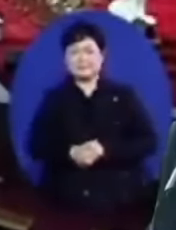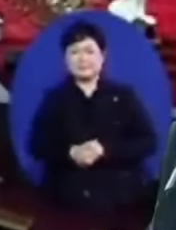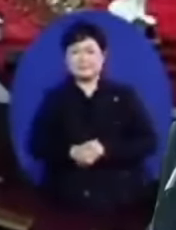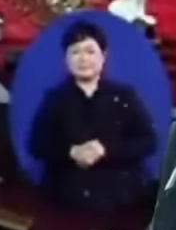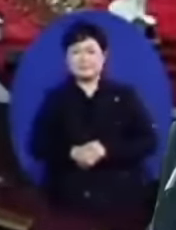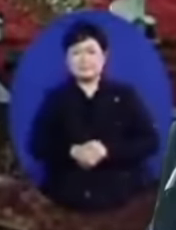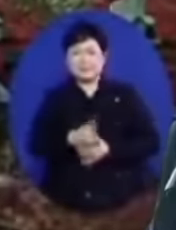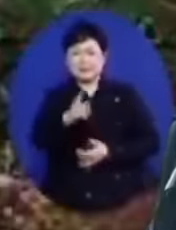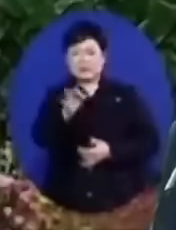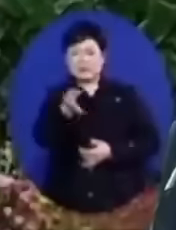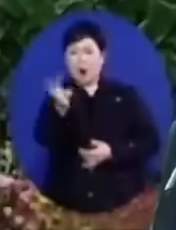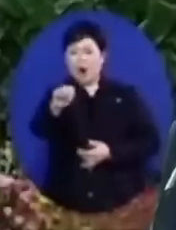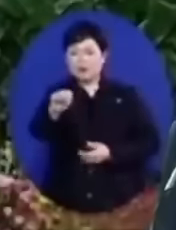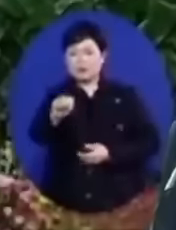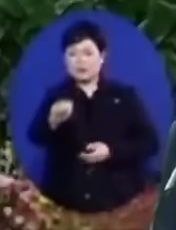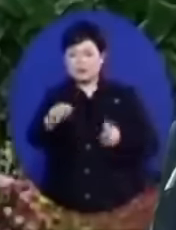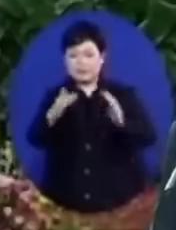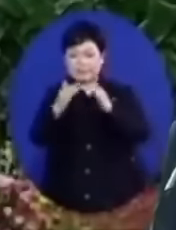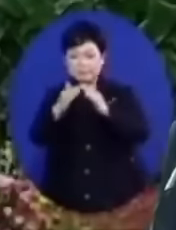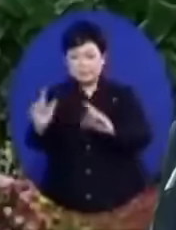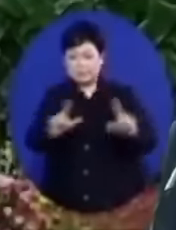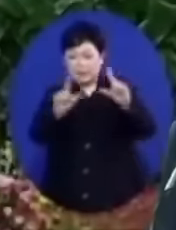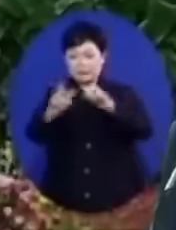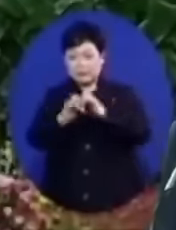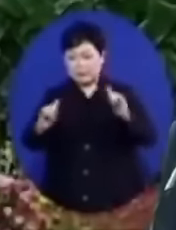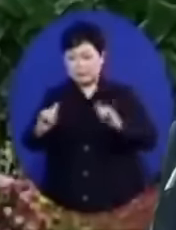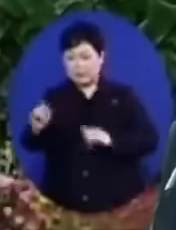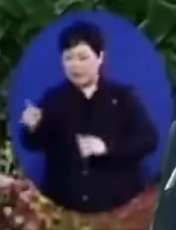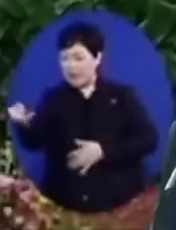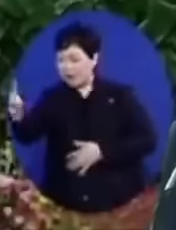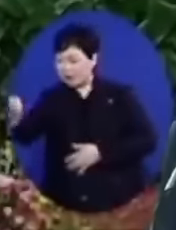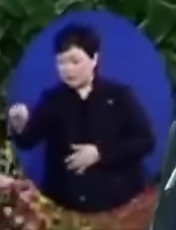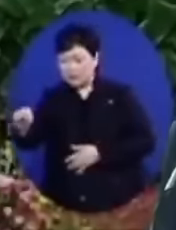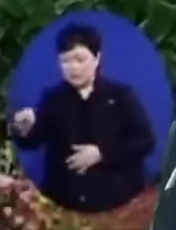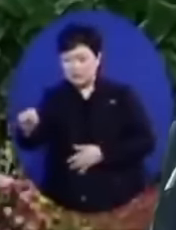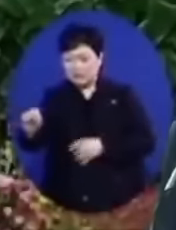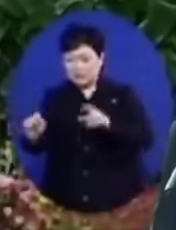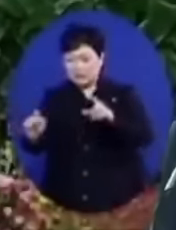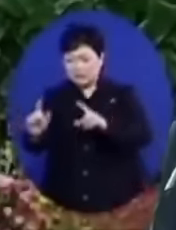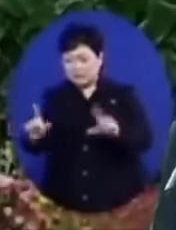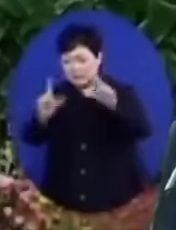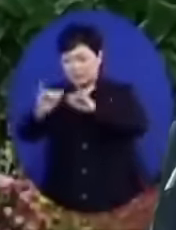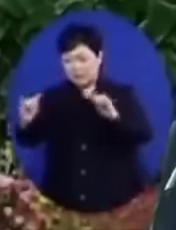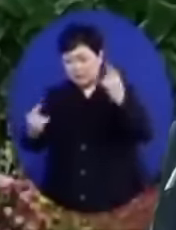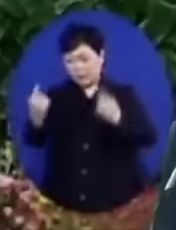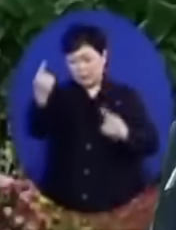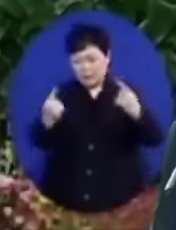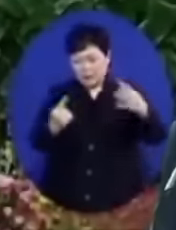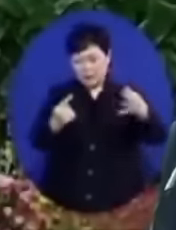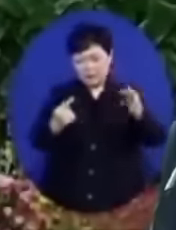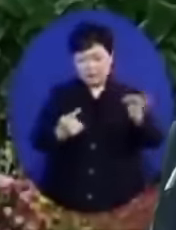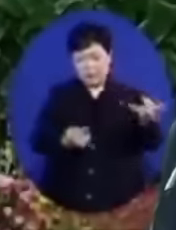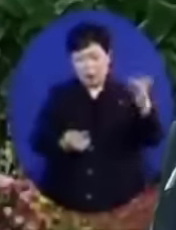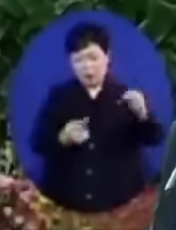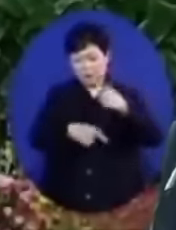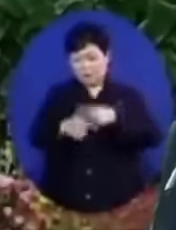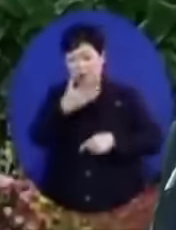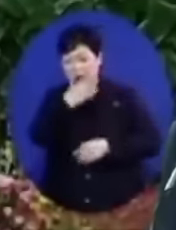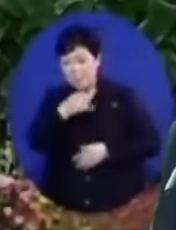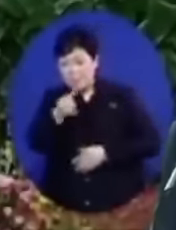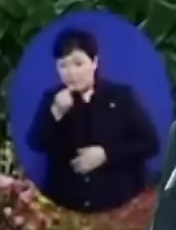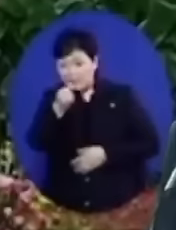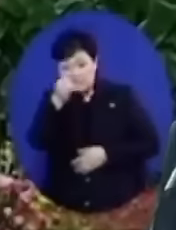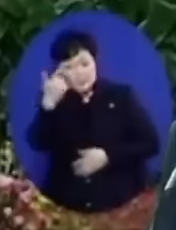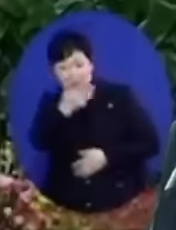10억짜리 집에 사는 사람이 1억짜리 집에 사는 사람보다 더 행복할까요? 대학 교수가